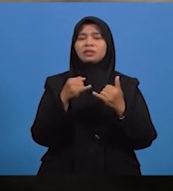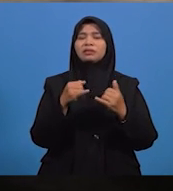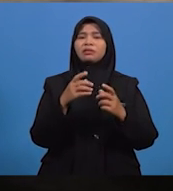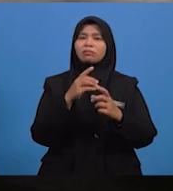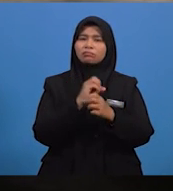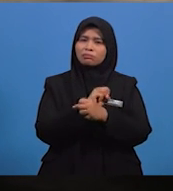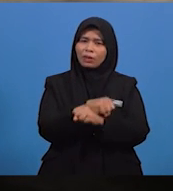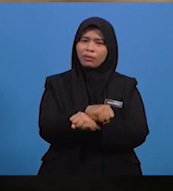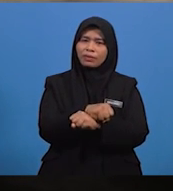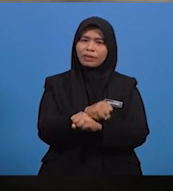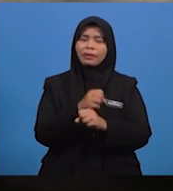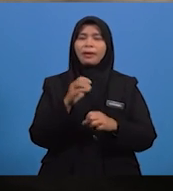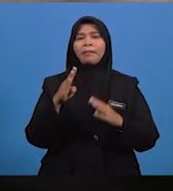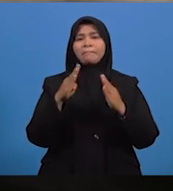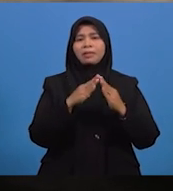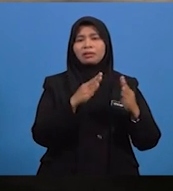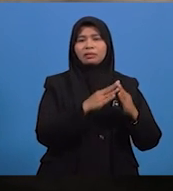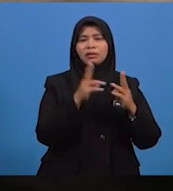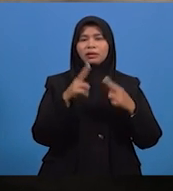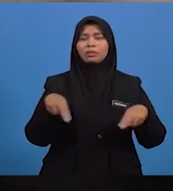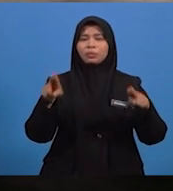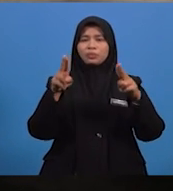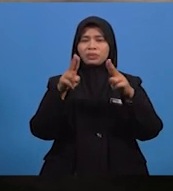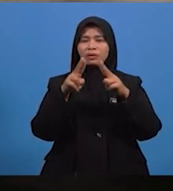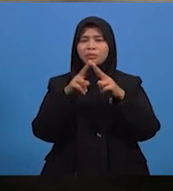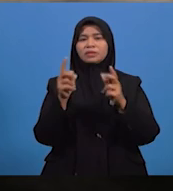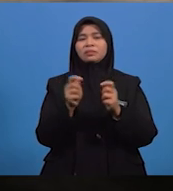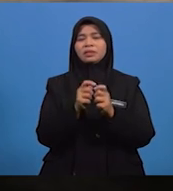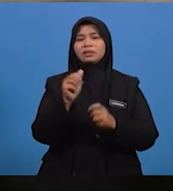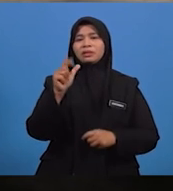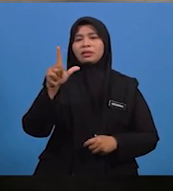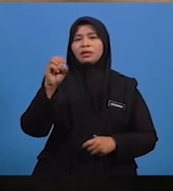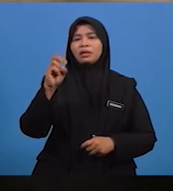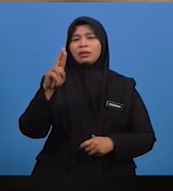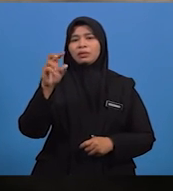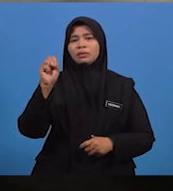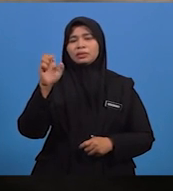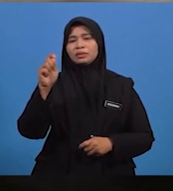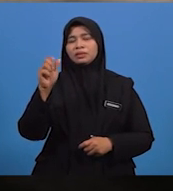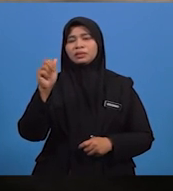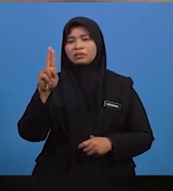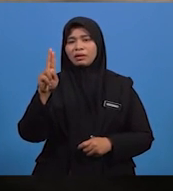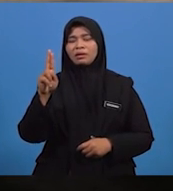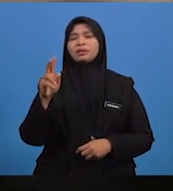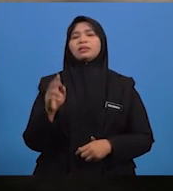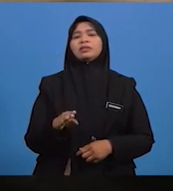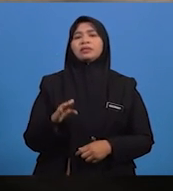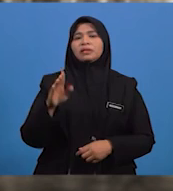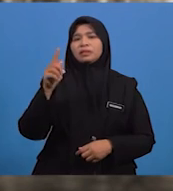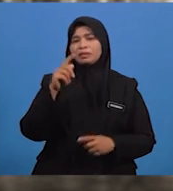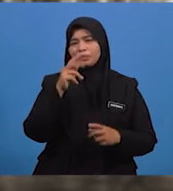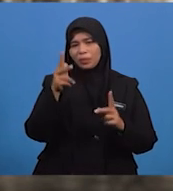di tanah Melayu seperti Alor, Pulau Pinang, Taiping dan